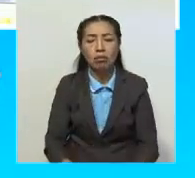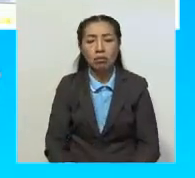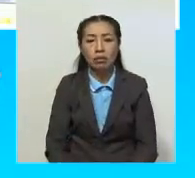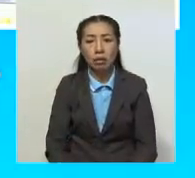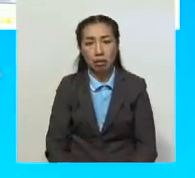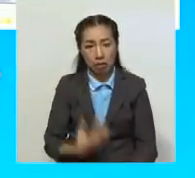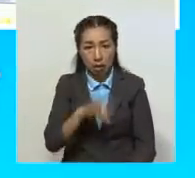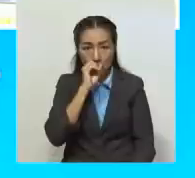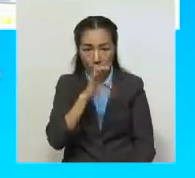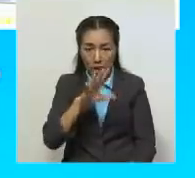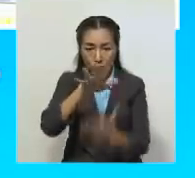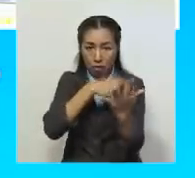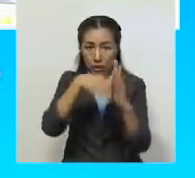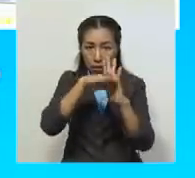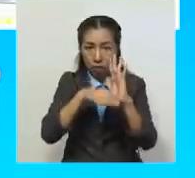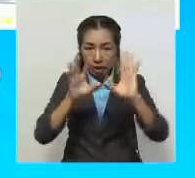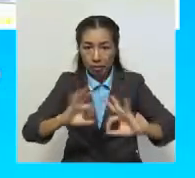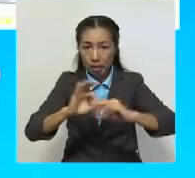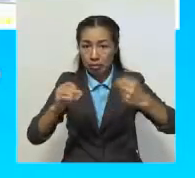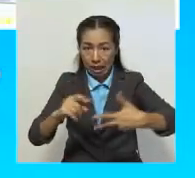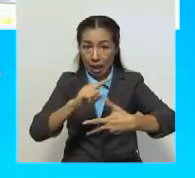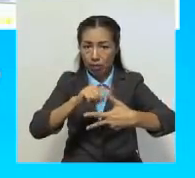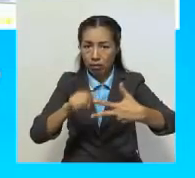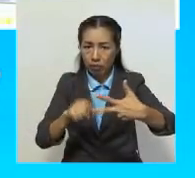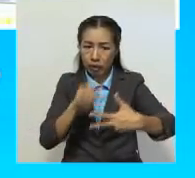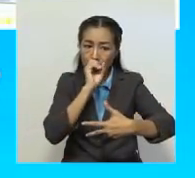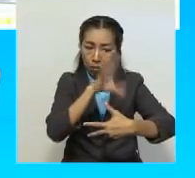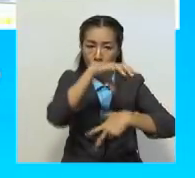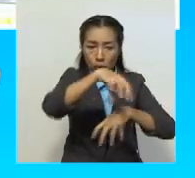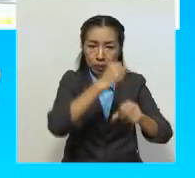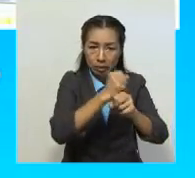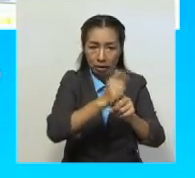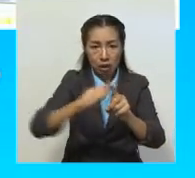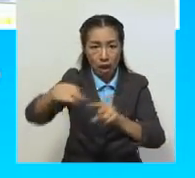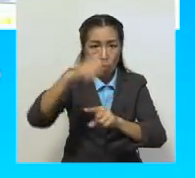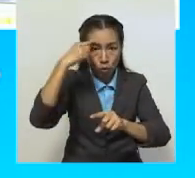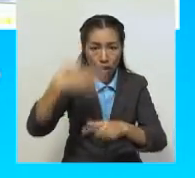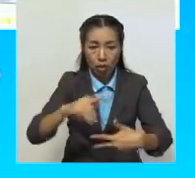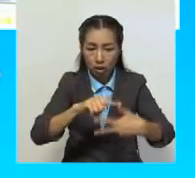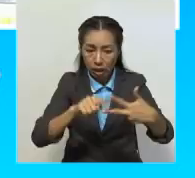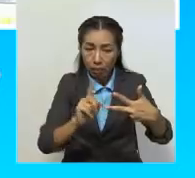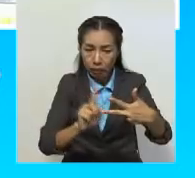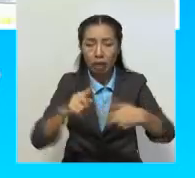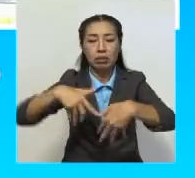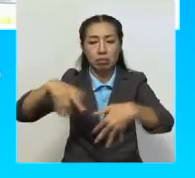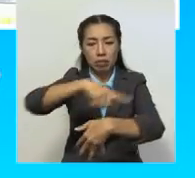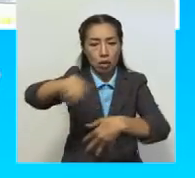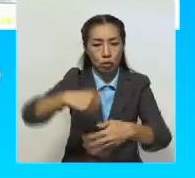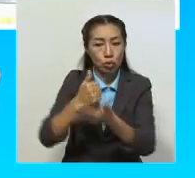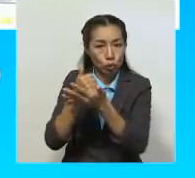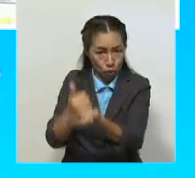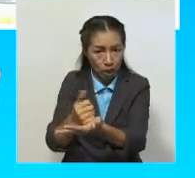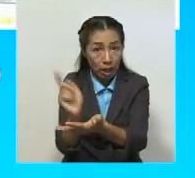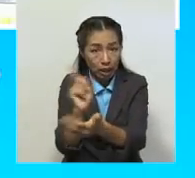นโยบายใน3ข้อที่เราได้แจ้งให้ทุกหน่วยงานทั้งภาคส่วนแล้วก็อำเภอเนี่ยได้รับทราบว่าต้องดูแลพี่น้องประชาชนอันที่